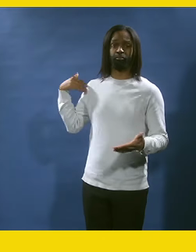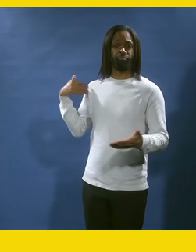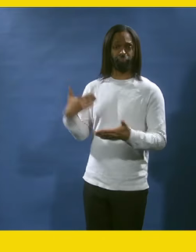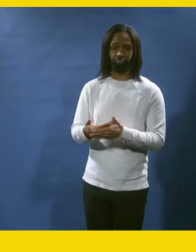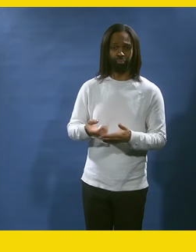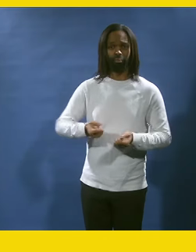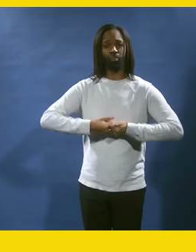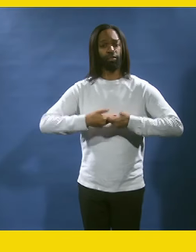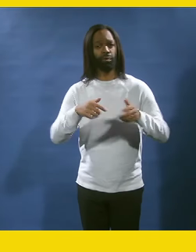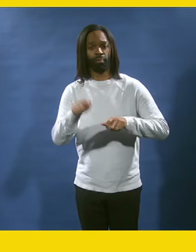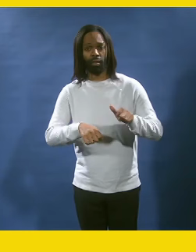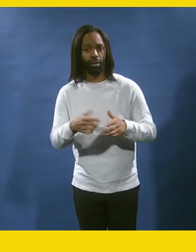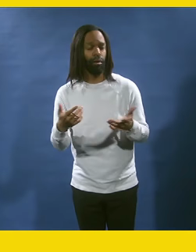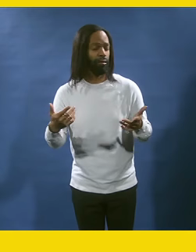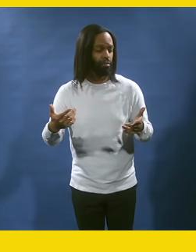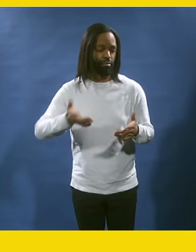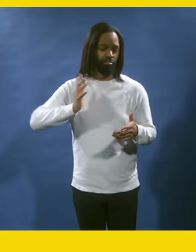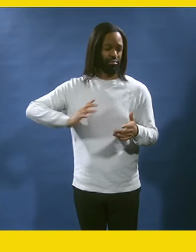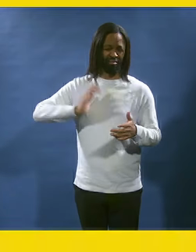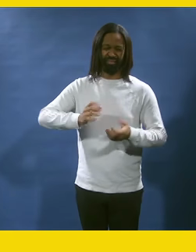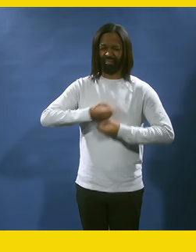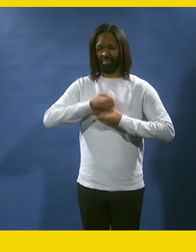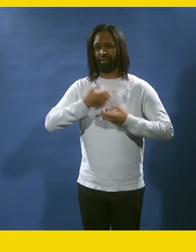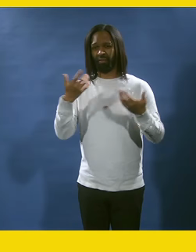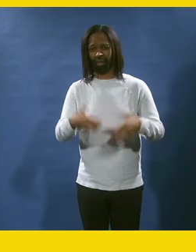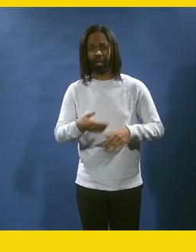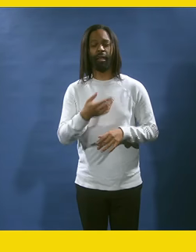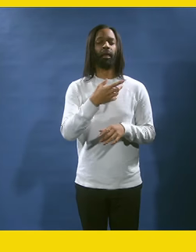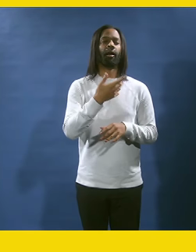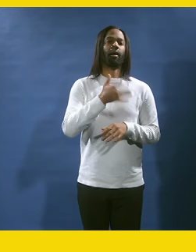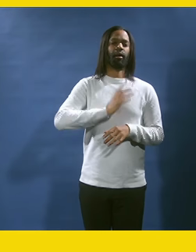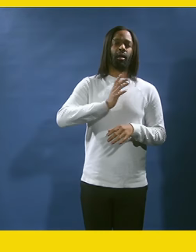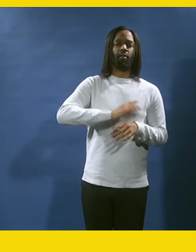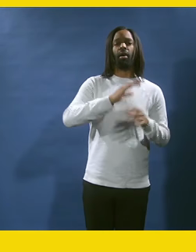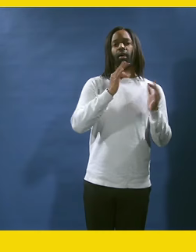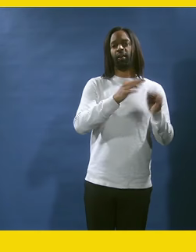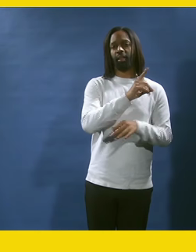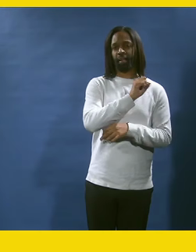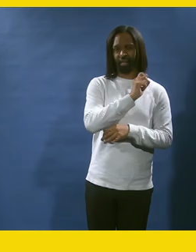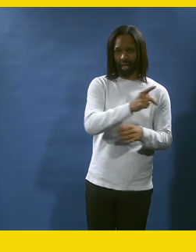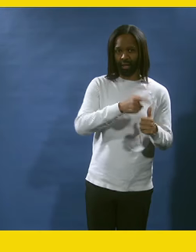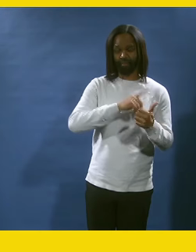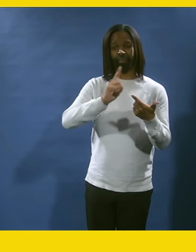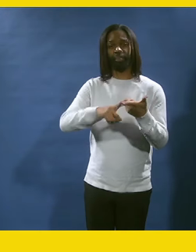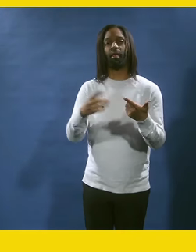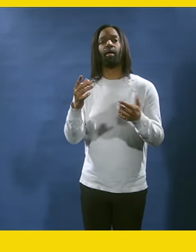Toudialo, depuis le mouvement MeToo. Cette parole n'est pas vaine.